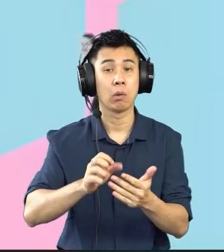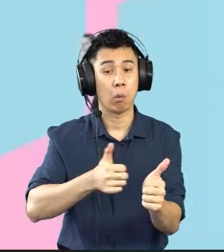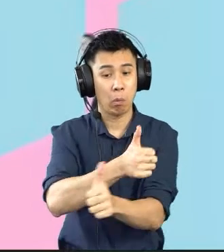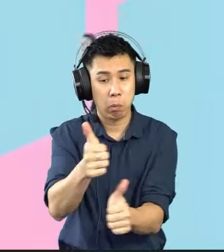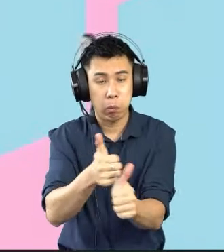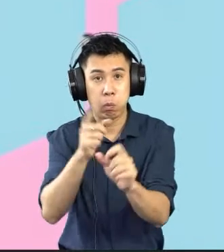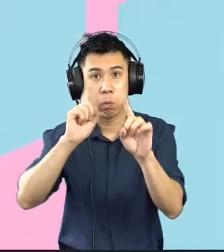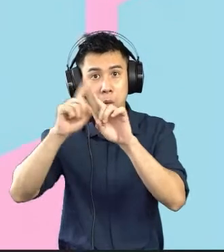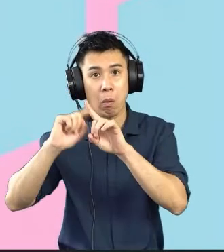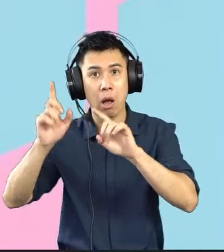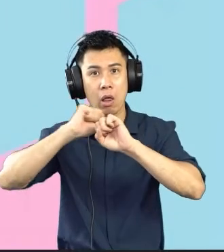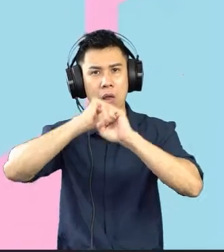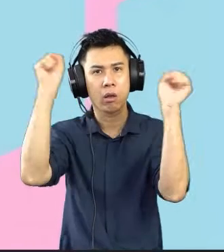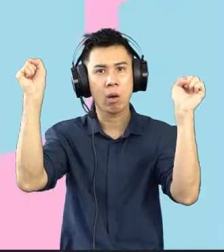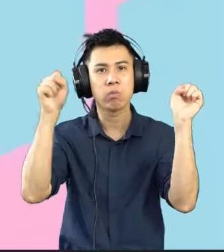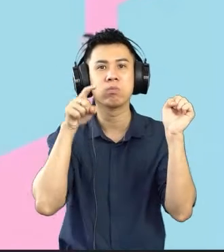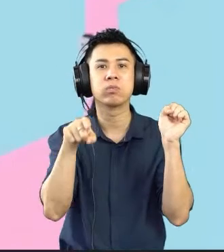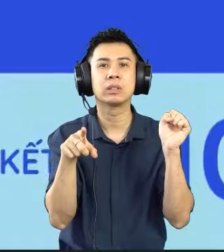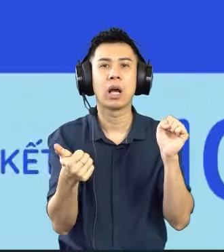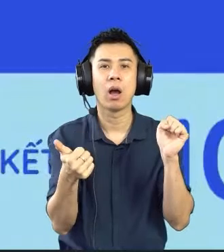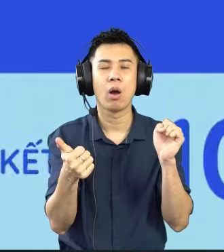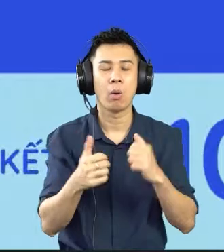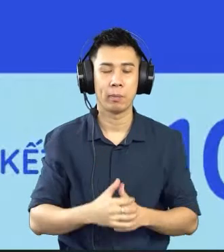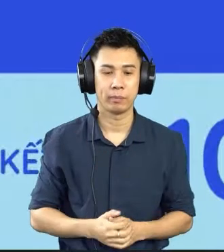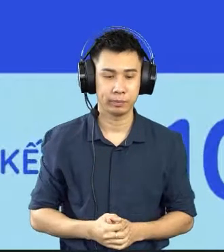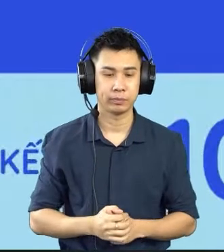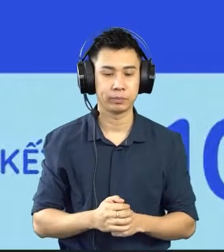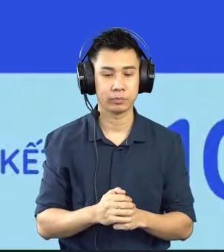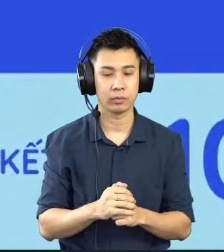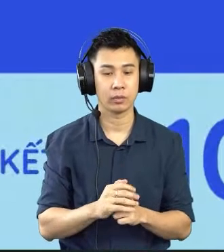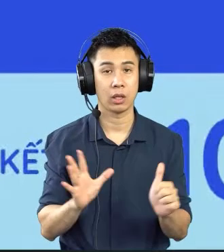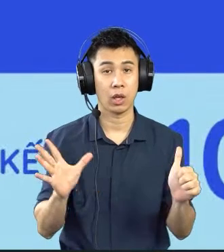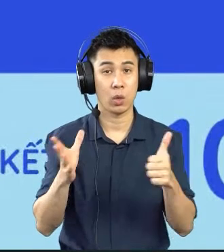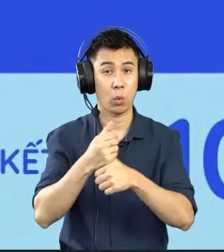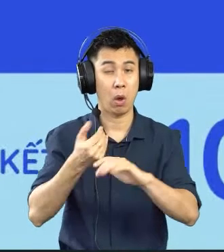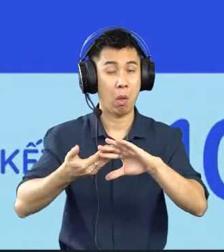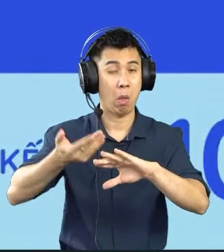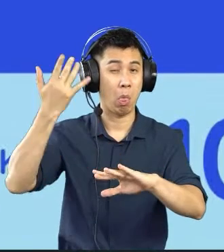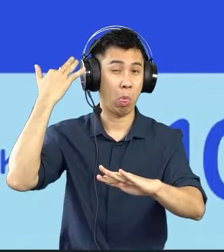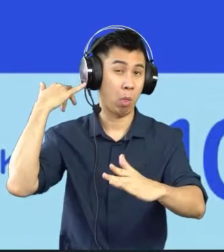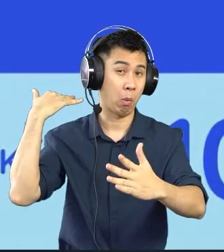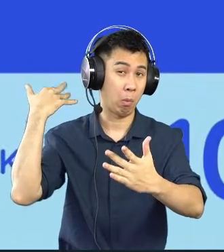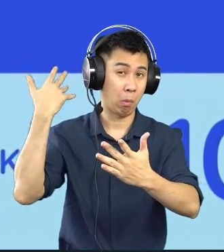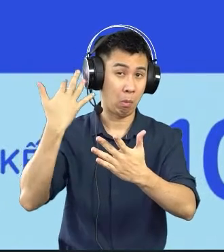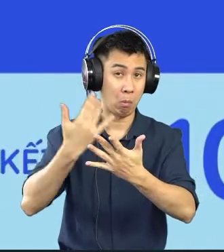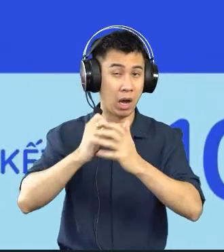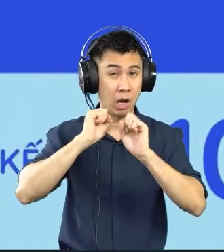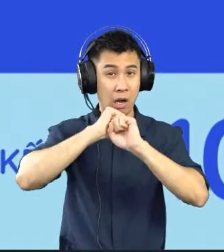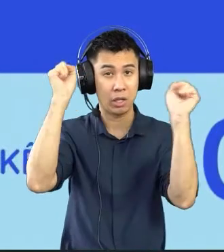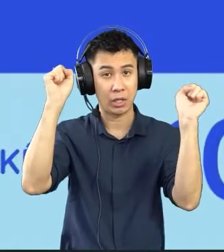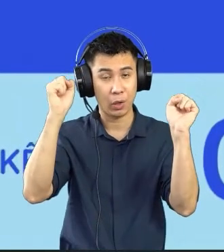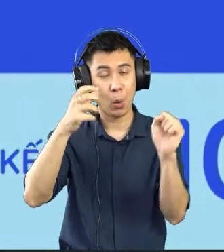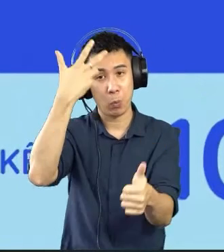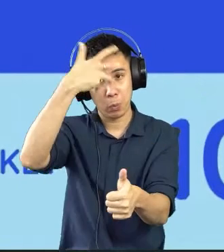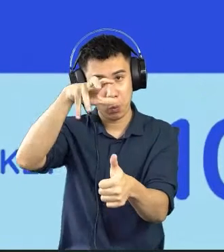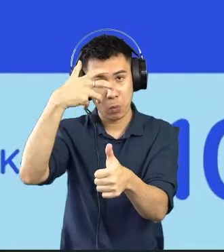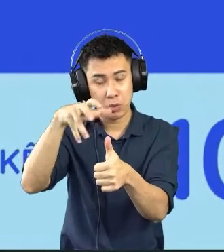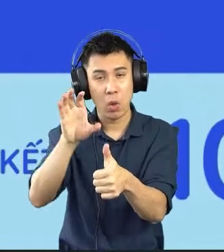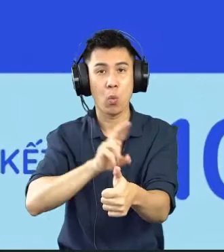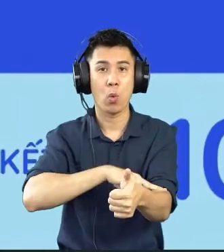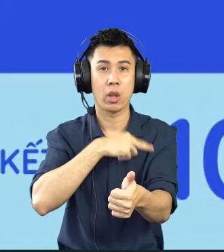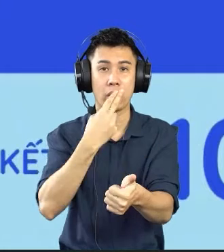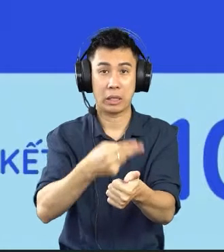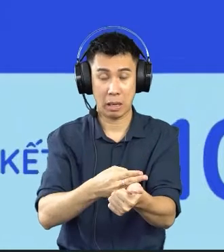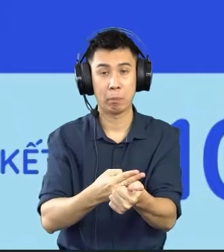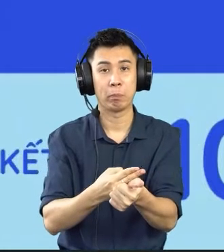này? Thì với những kết quả đã hoạt động hoặc những kết quả đạt được ở những năm phía trước, cộng thêm với những phương pháp và hoạt động giảng dạy chuyên nghiệp, và Hear Us Now tin